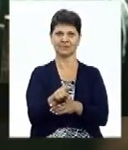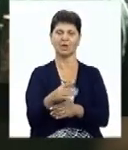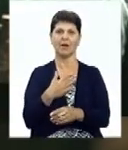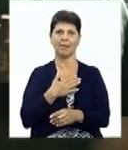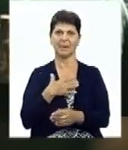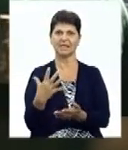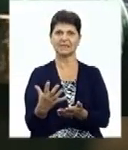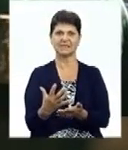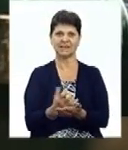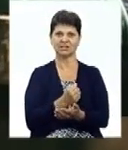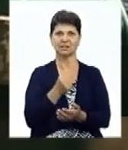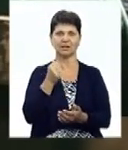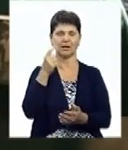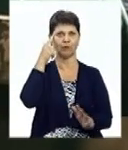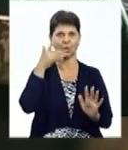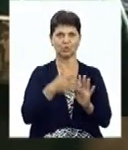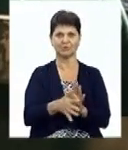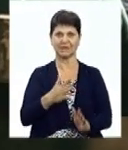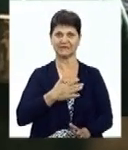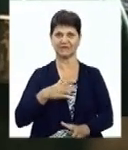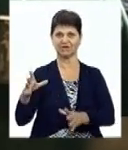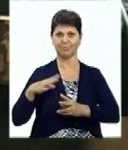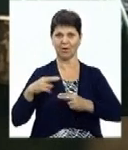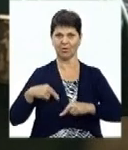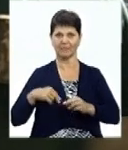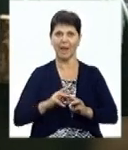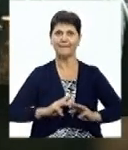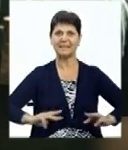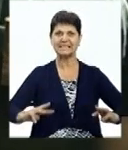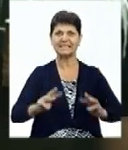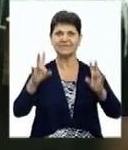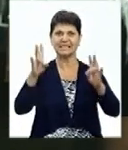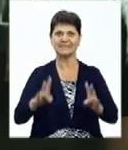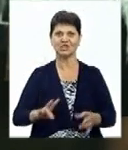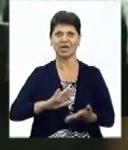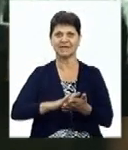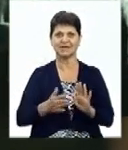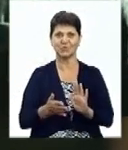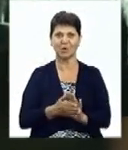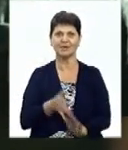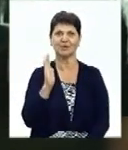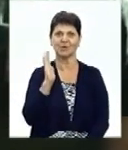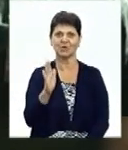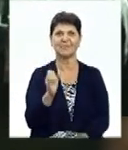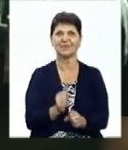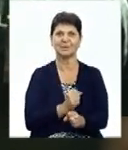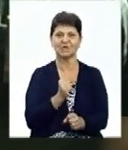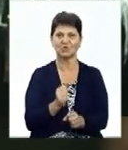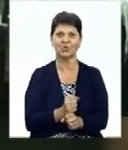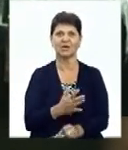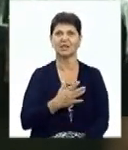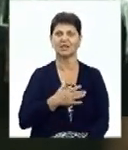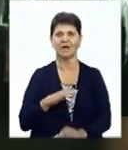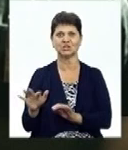знайшли порозуміння з нашими колегами з Міністерства надзвичайних ситуацій і будемо відпрацьовувати